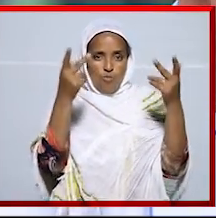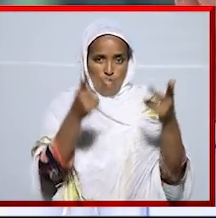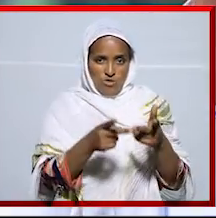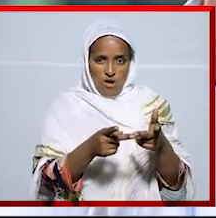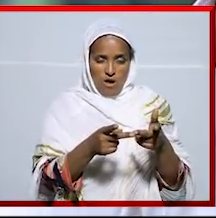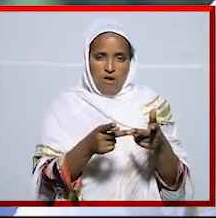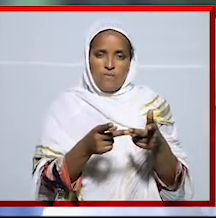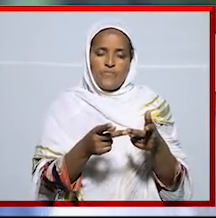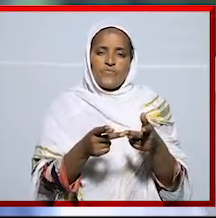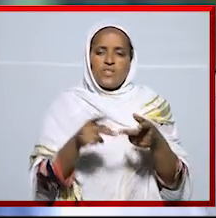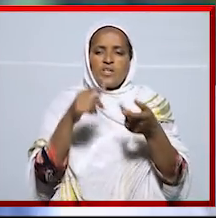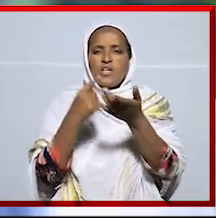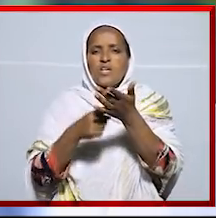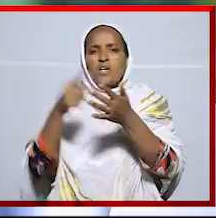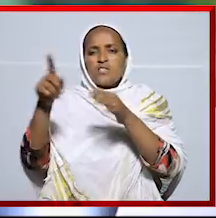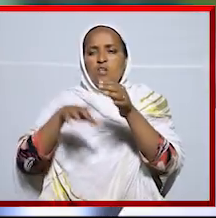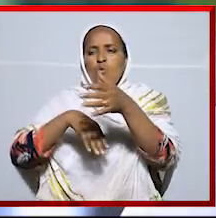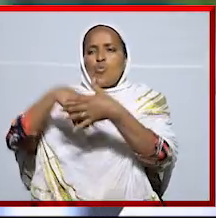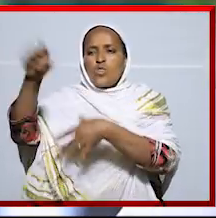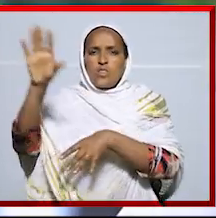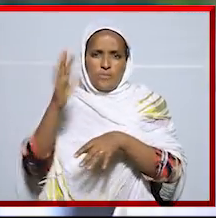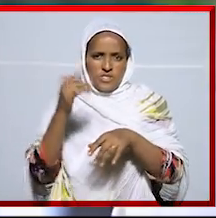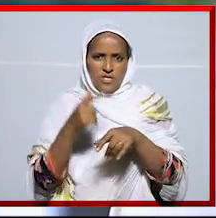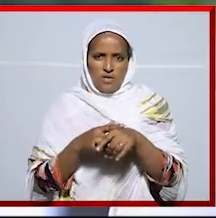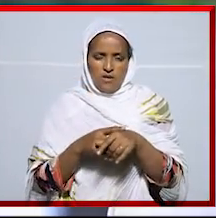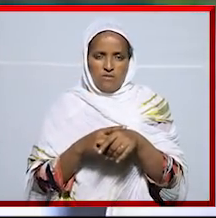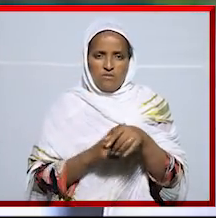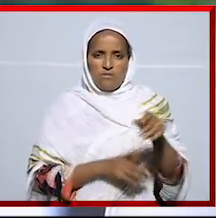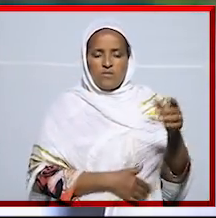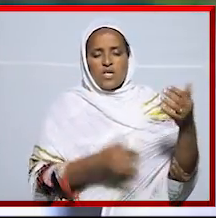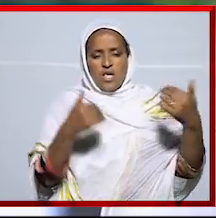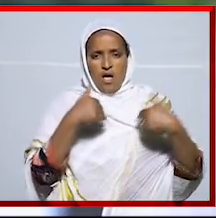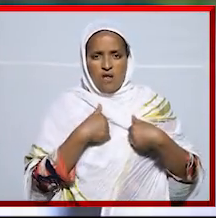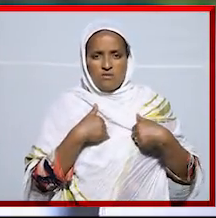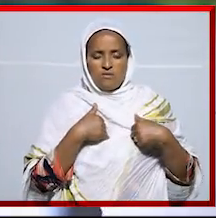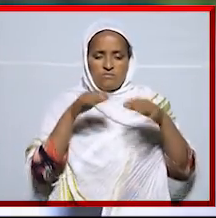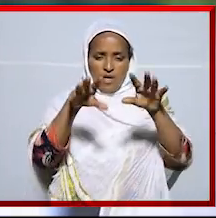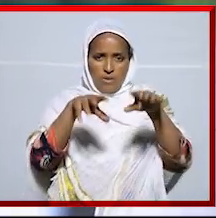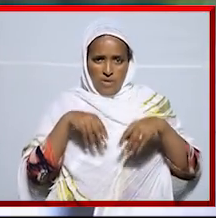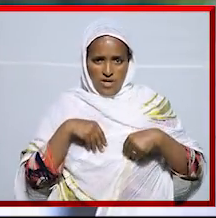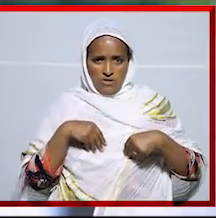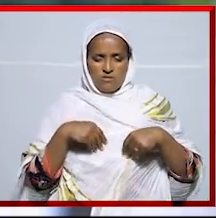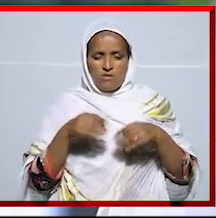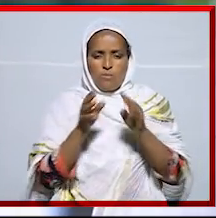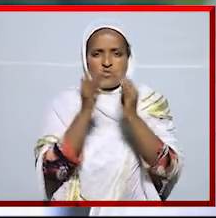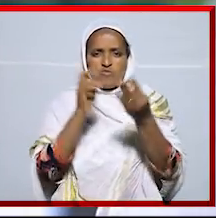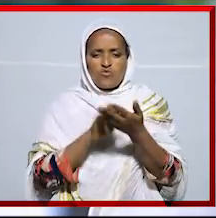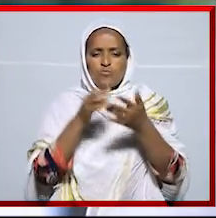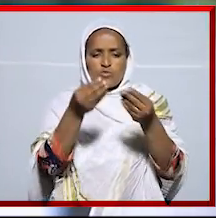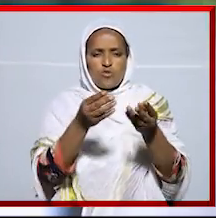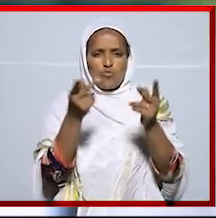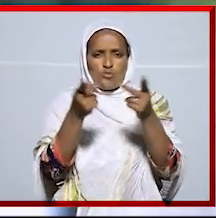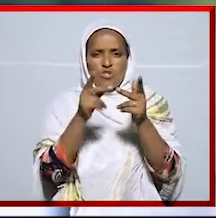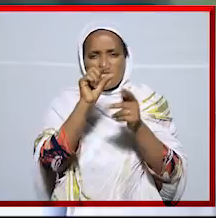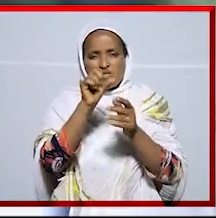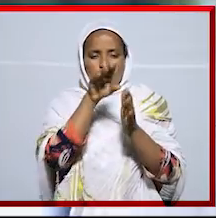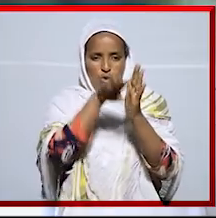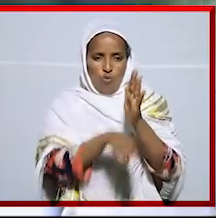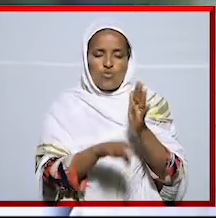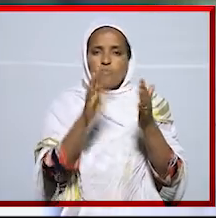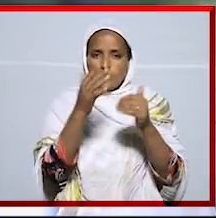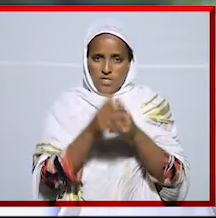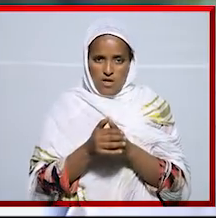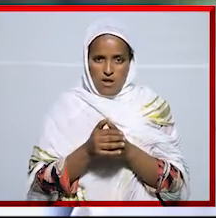ያለን ቦታ ከዛ ይወጣ ይመስለኛል ማለትም ያለን ሪስፔክት ለመጻፍ ቅዱስ ምን ሰጠው ቦታ